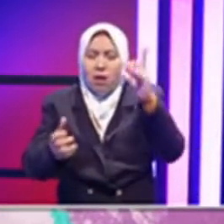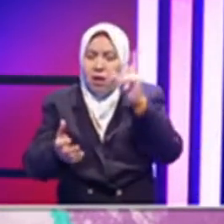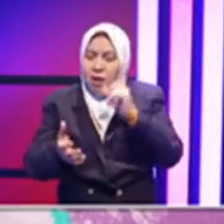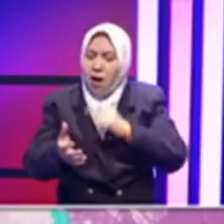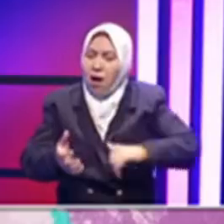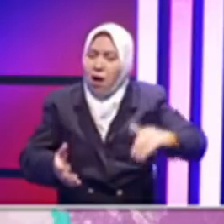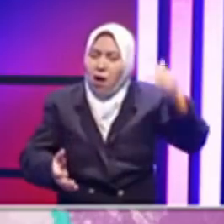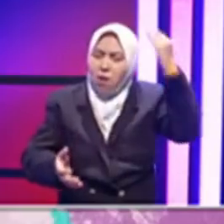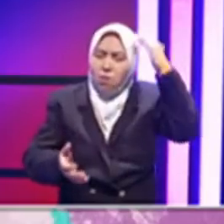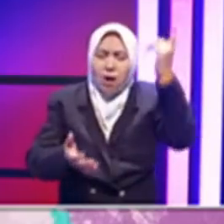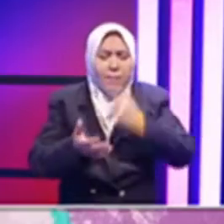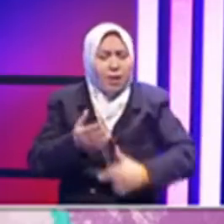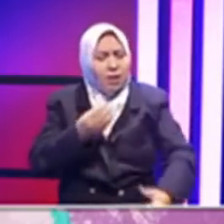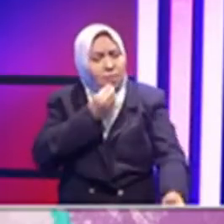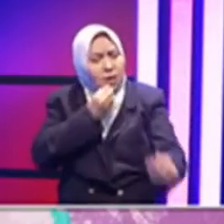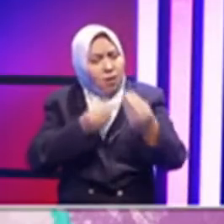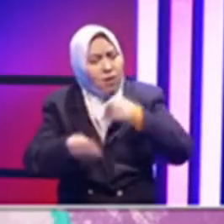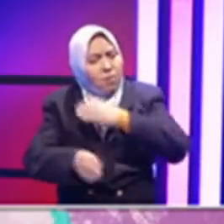تنقص